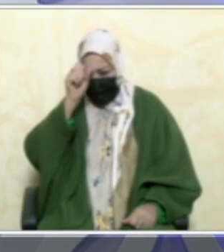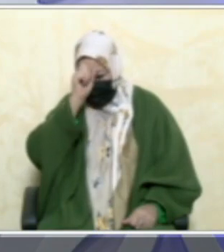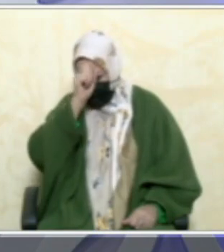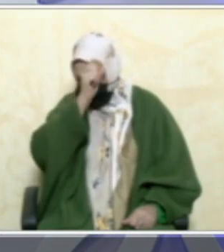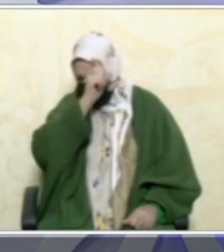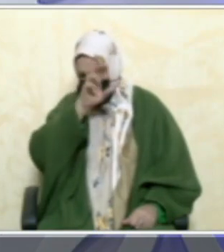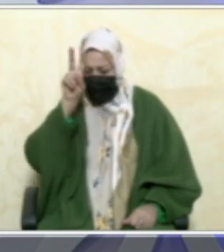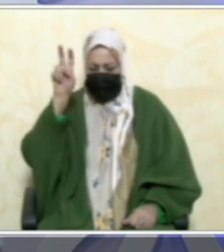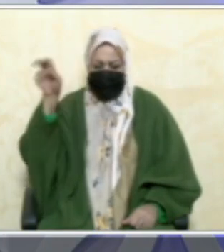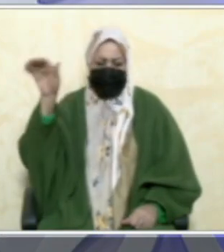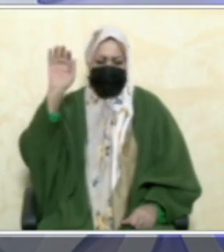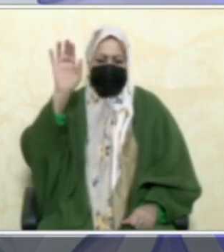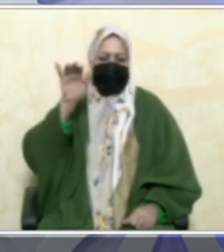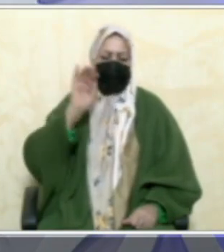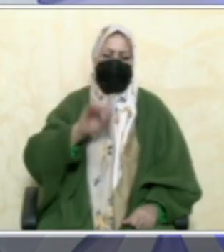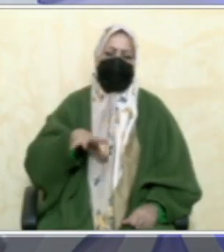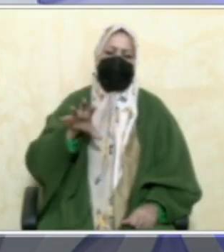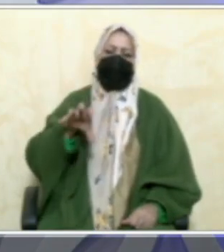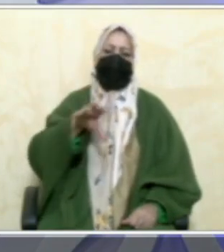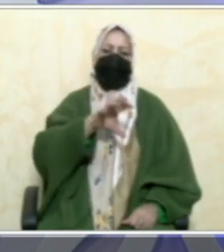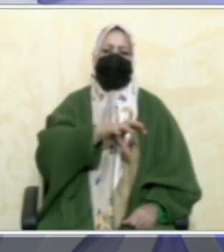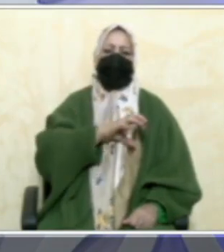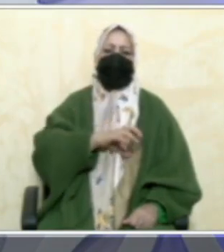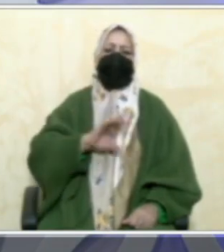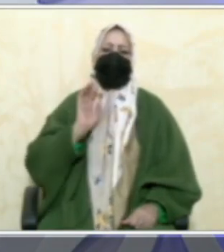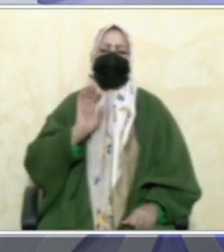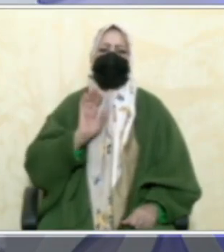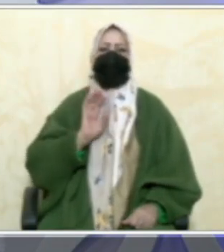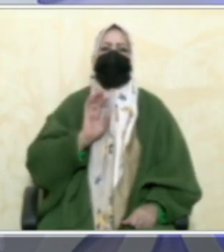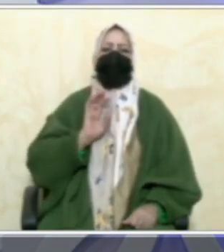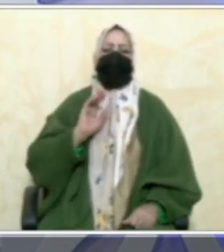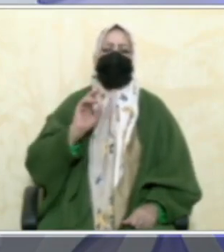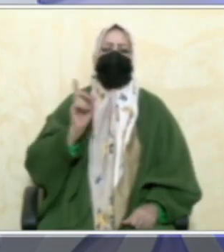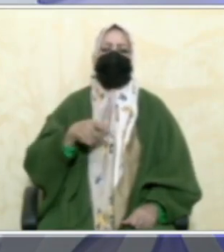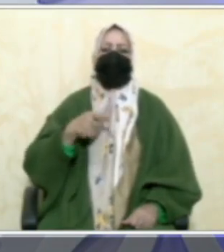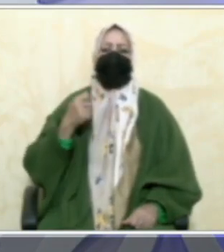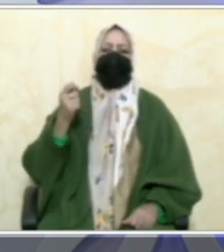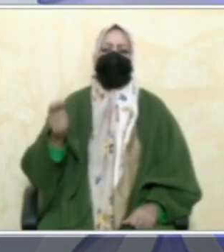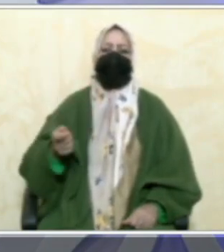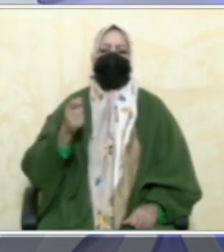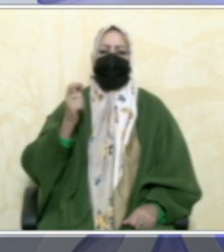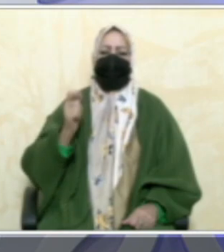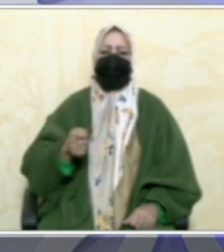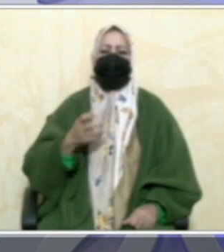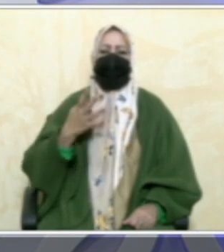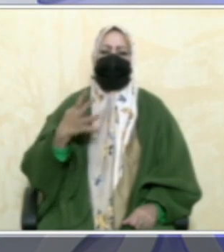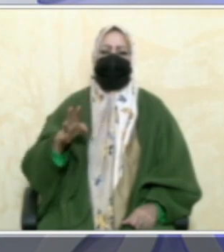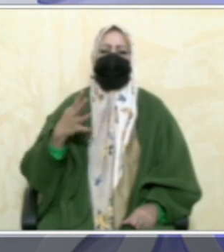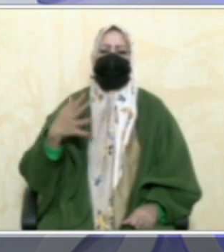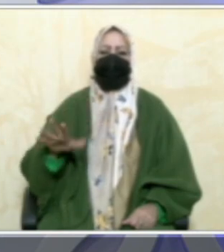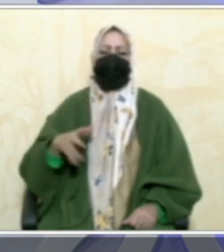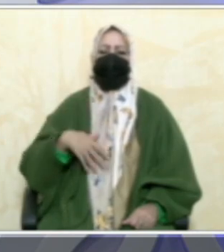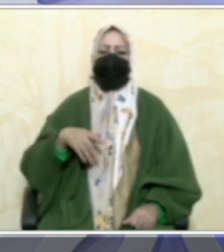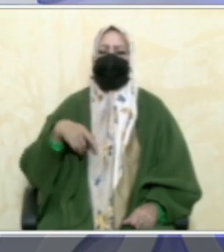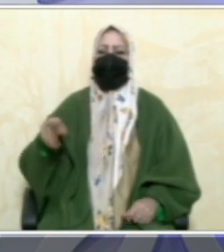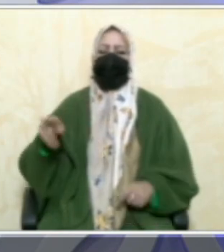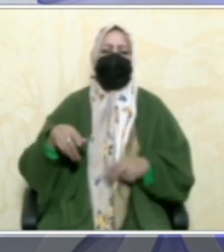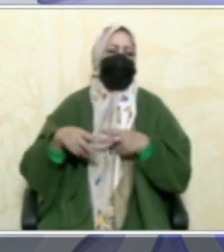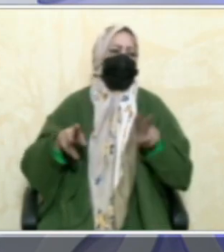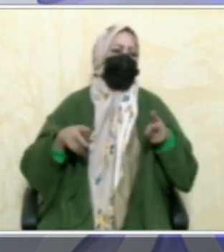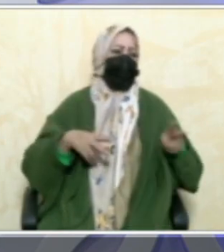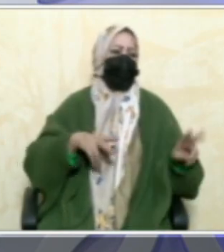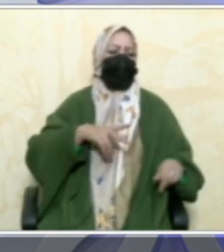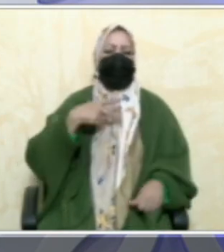وتلقى الواحد عنده راتب ومداير 40 أو 50 حساب بأسماء مختلفة، وكل ما تحصل